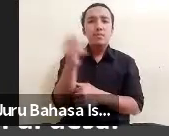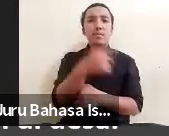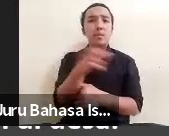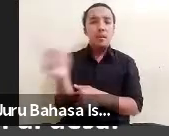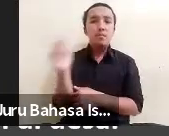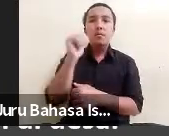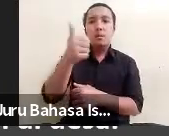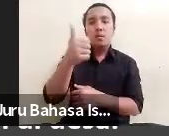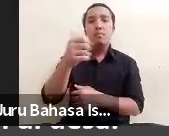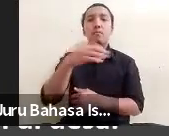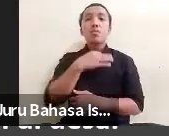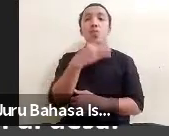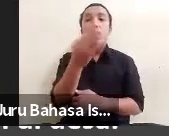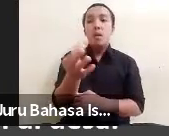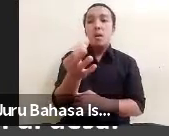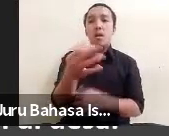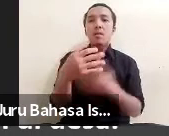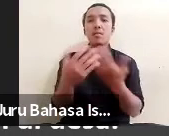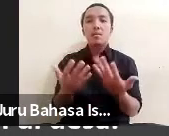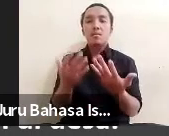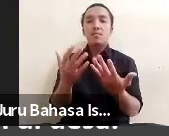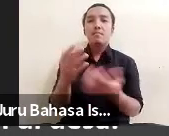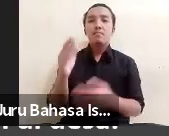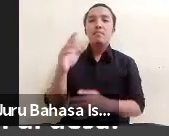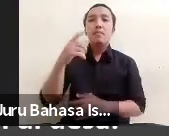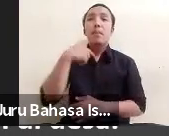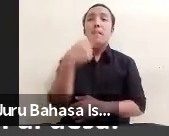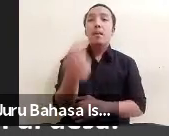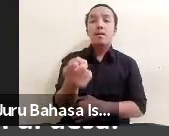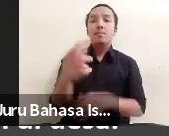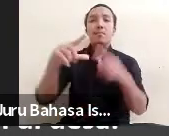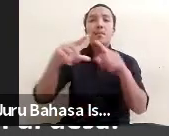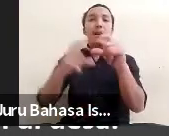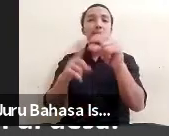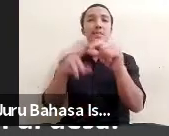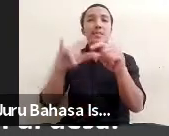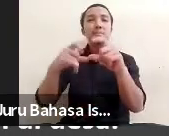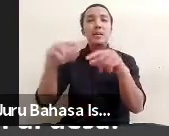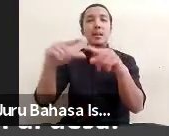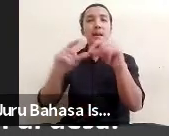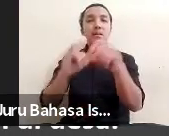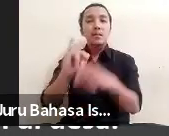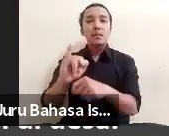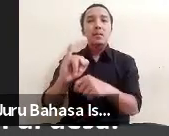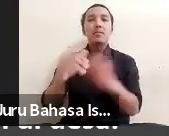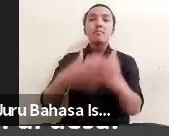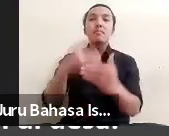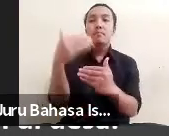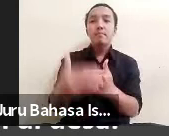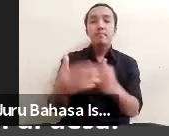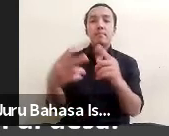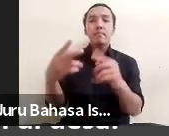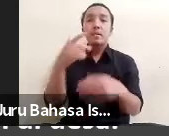bersuara, menyampaikan aspirasinya kepada pemerintah desa. Kemudian yang juga penting adalah